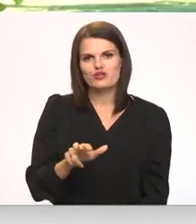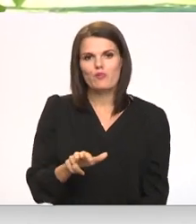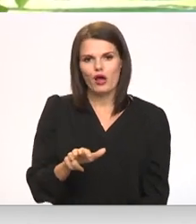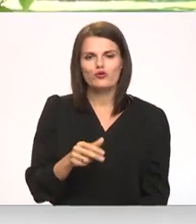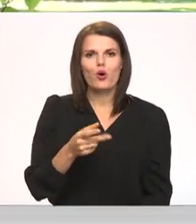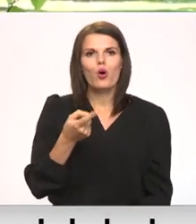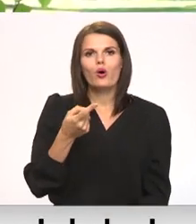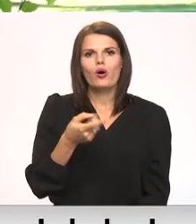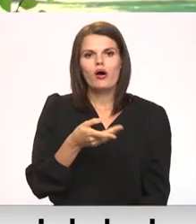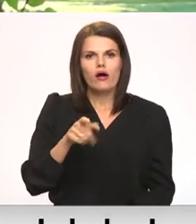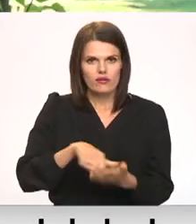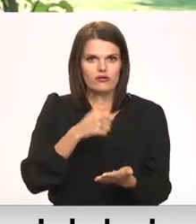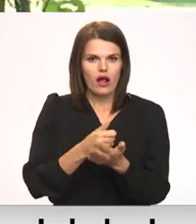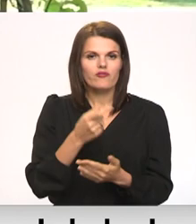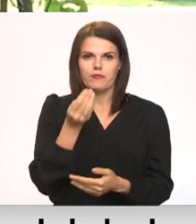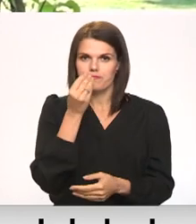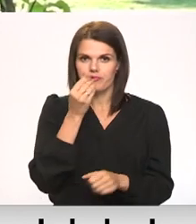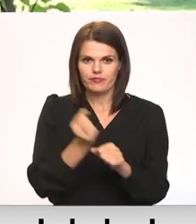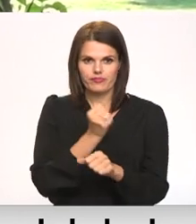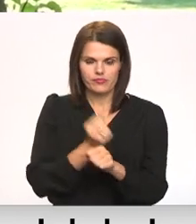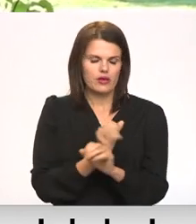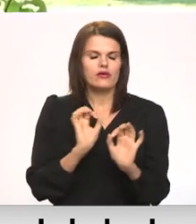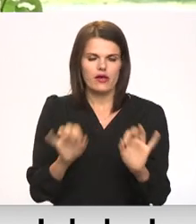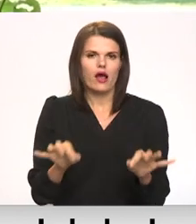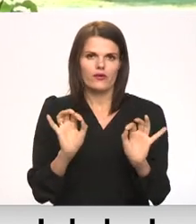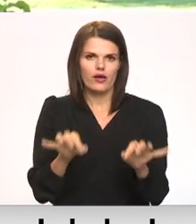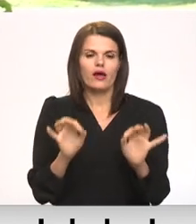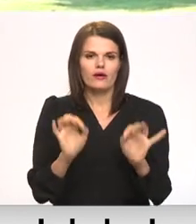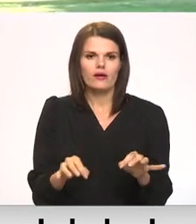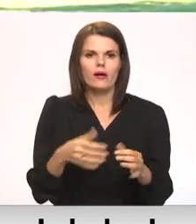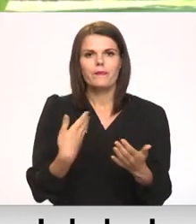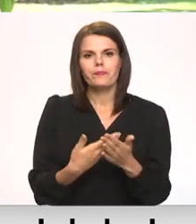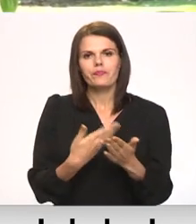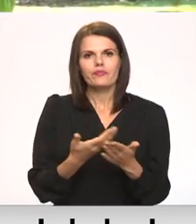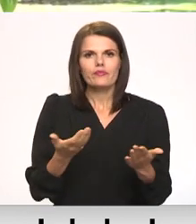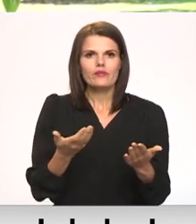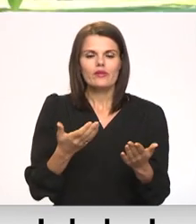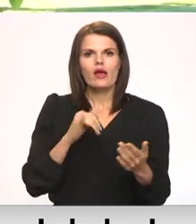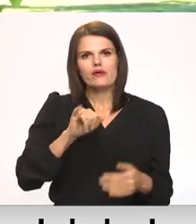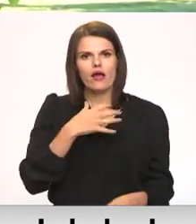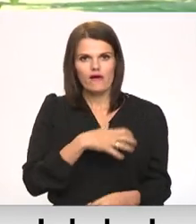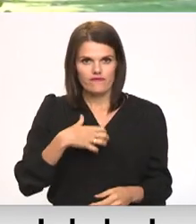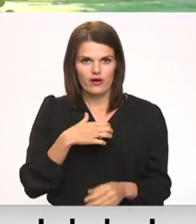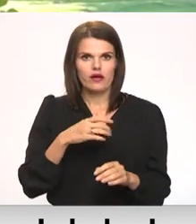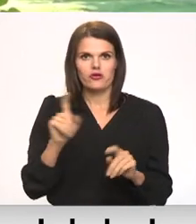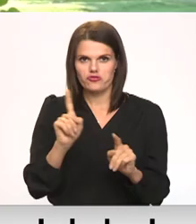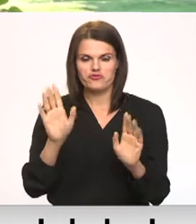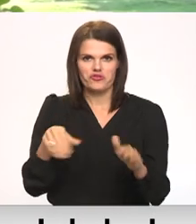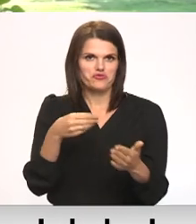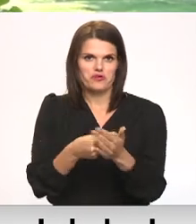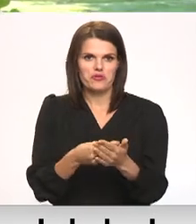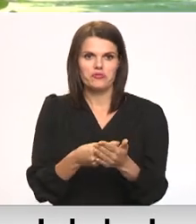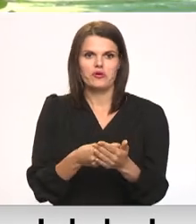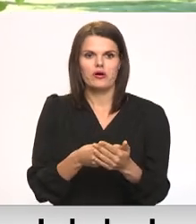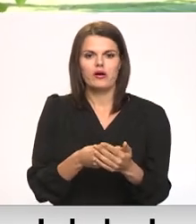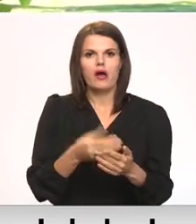Nu, un ko jūs, tas ir galvenais ēdiena gatavošana? Jā. Bet ja, nu tā teikt, ja vajag, tad ir pieejami, nav nekāds. Ir pieejami, nav.